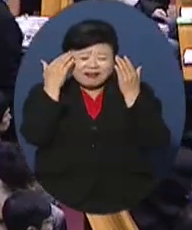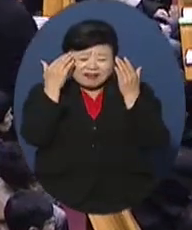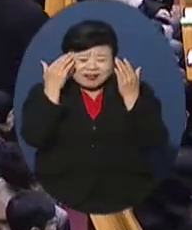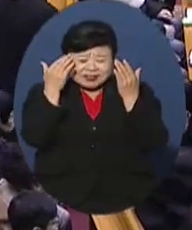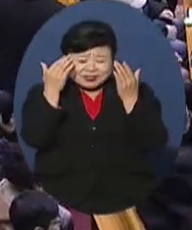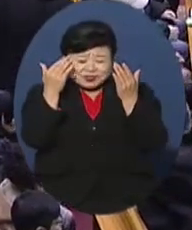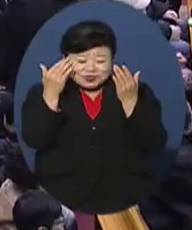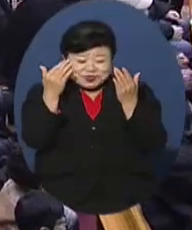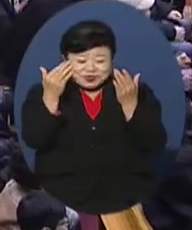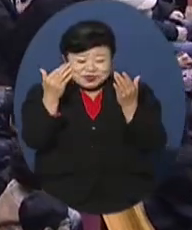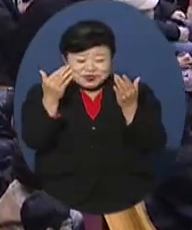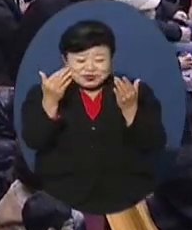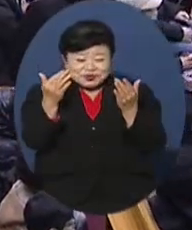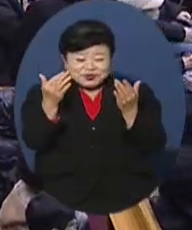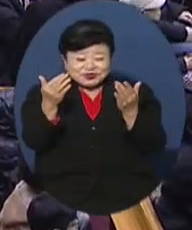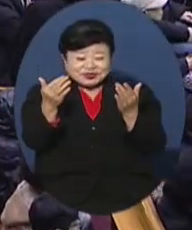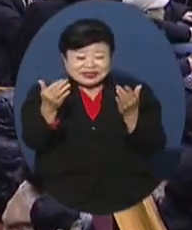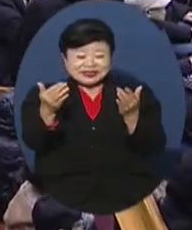떠나셨던